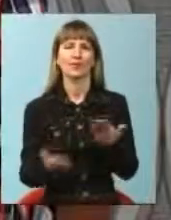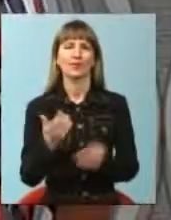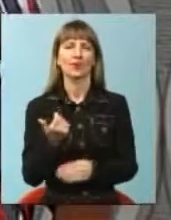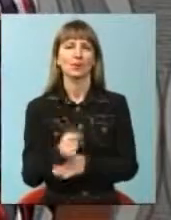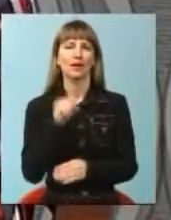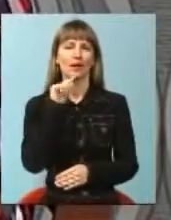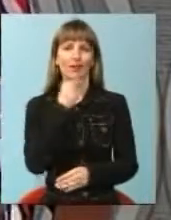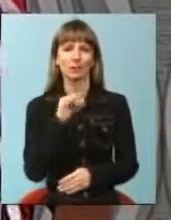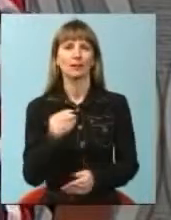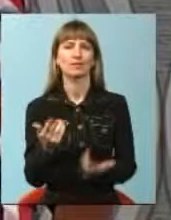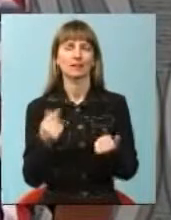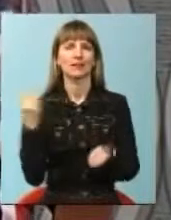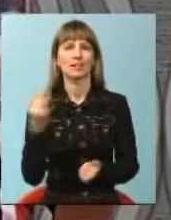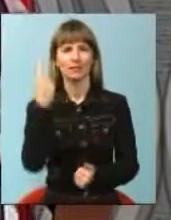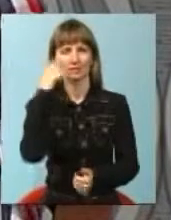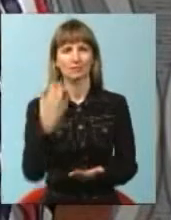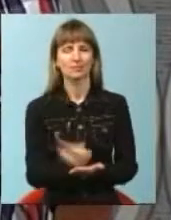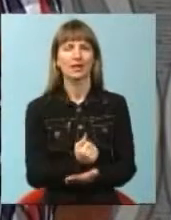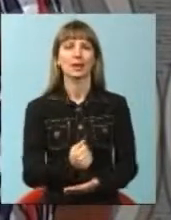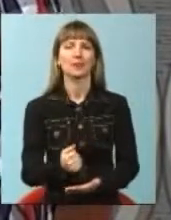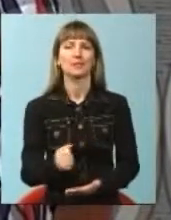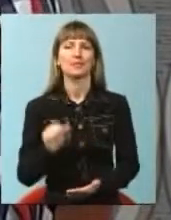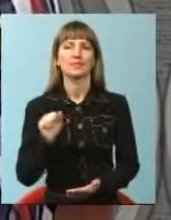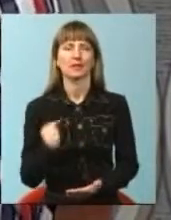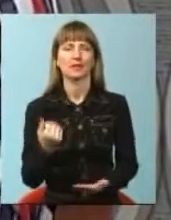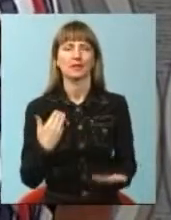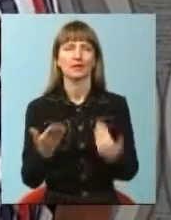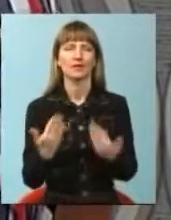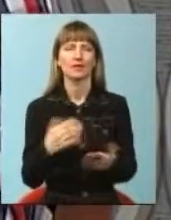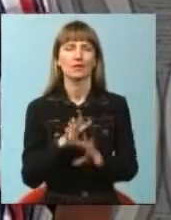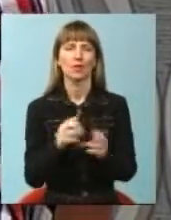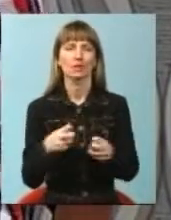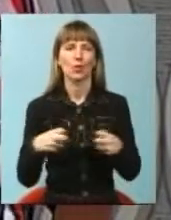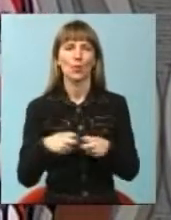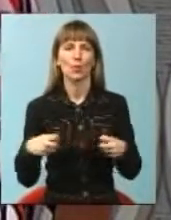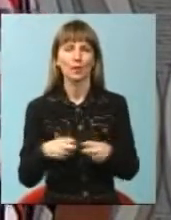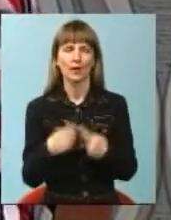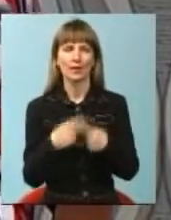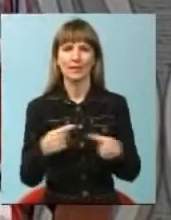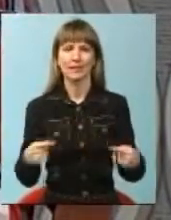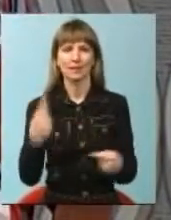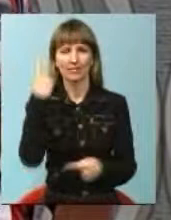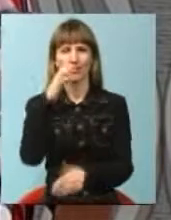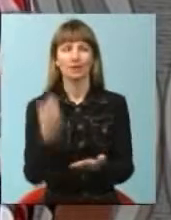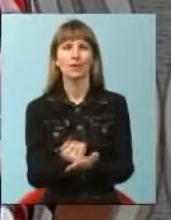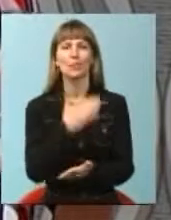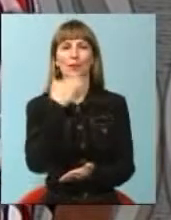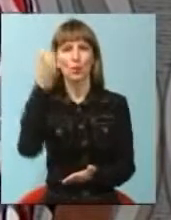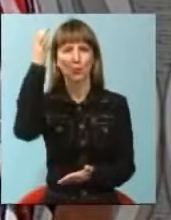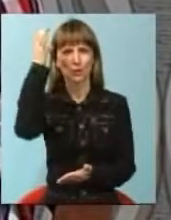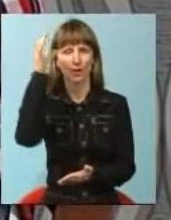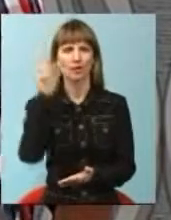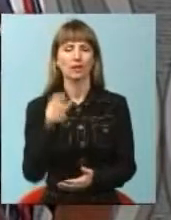дуже економний і дійсно такий цікавий і простий метод. Ну, а стосовно взагалі гуми і різних таких винаходів, дуже багато